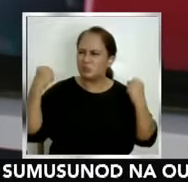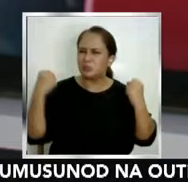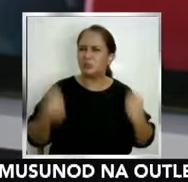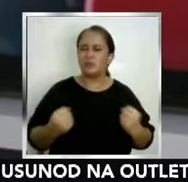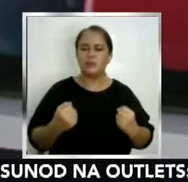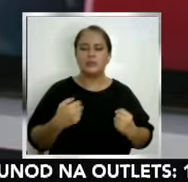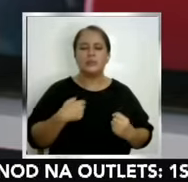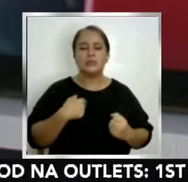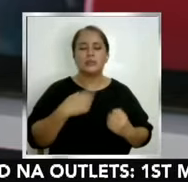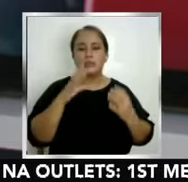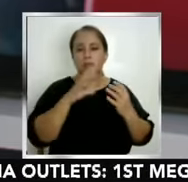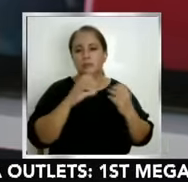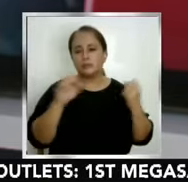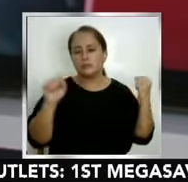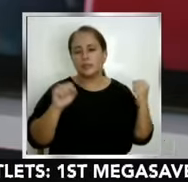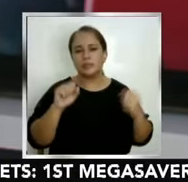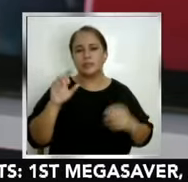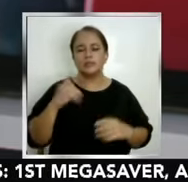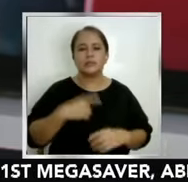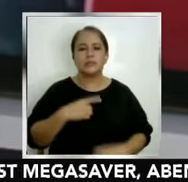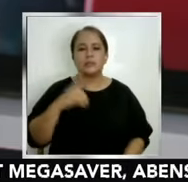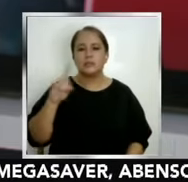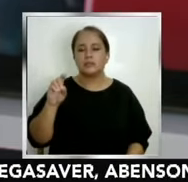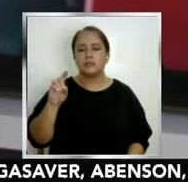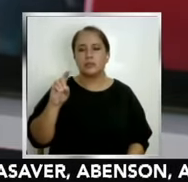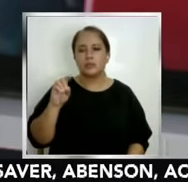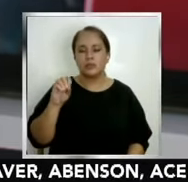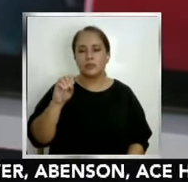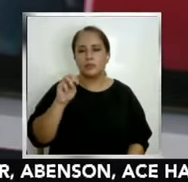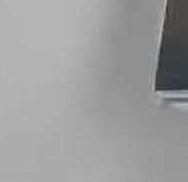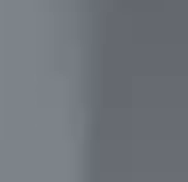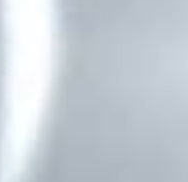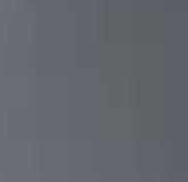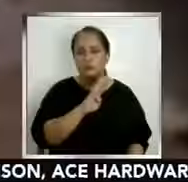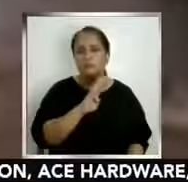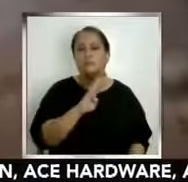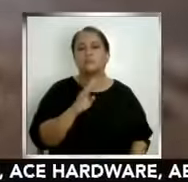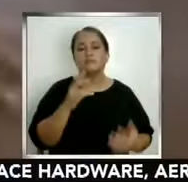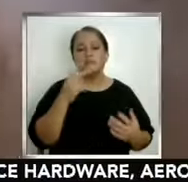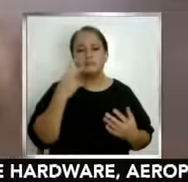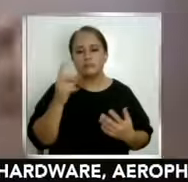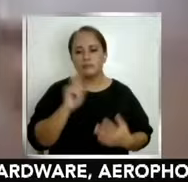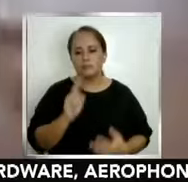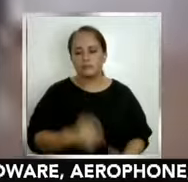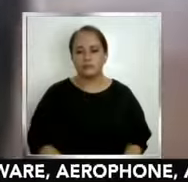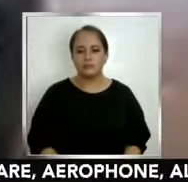at Department of Migrant Workers sa pagtutok ni Mariz Umali.